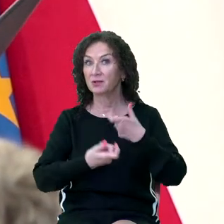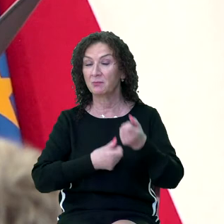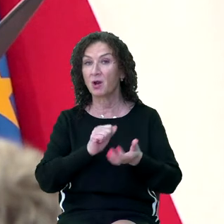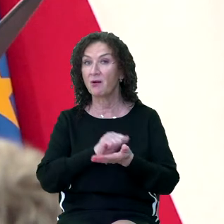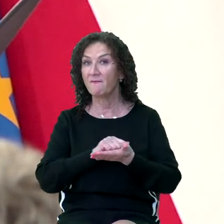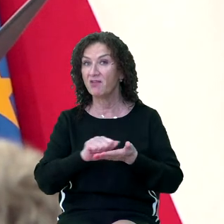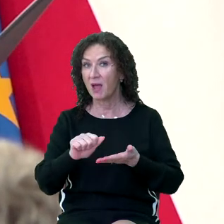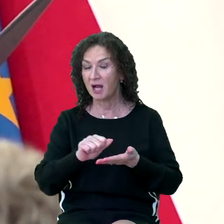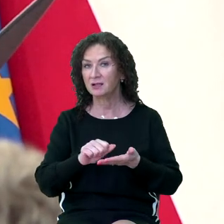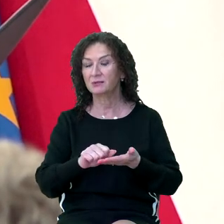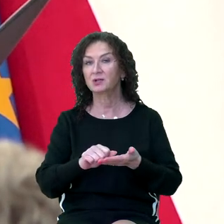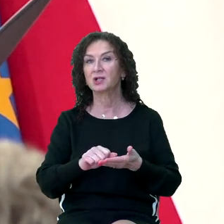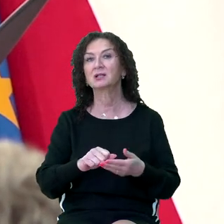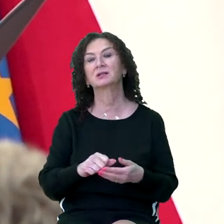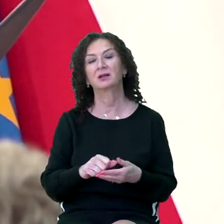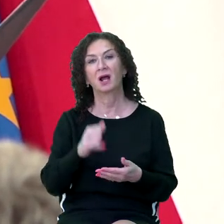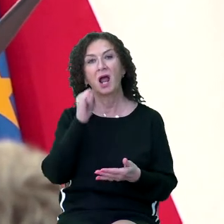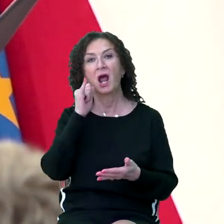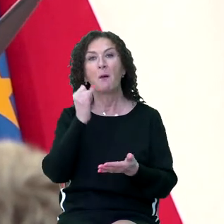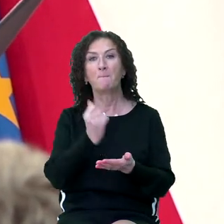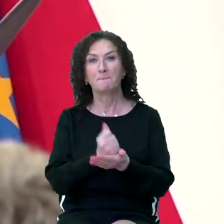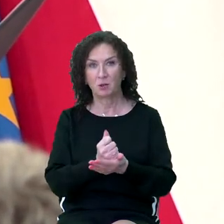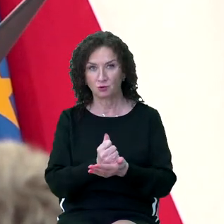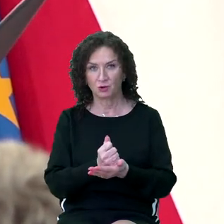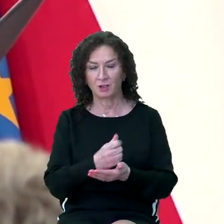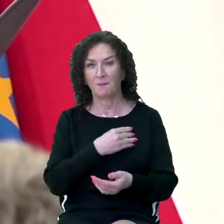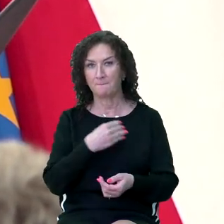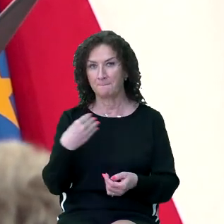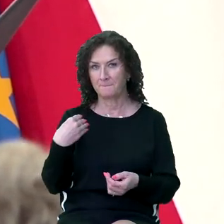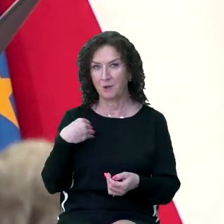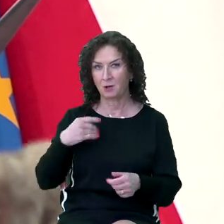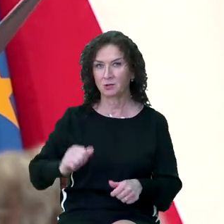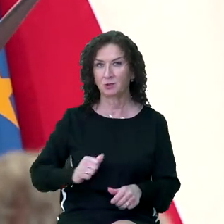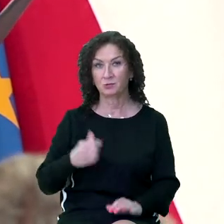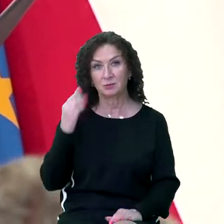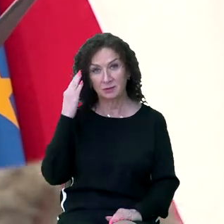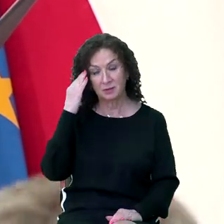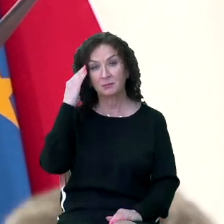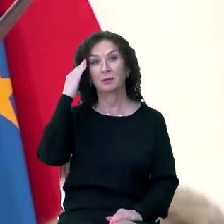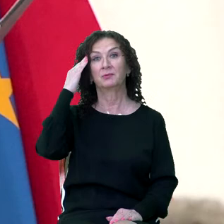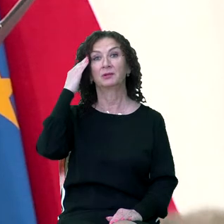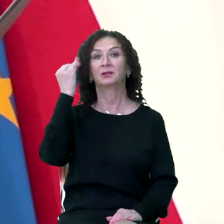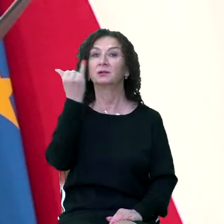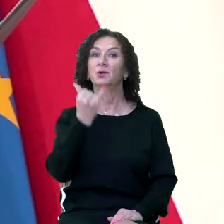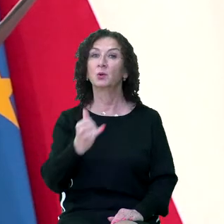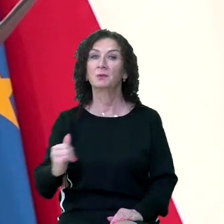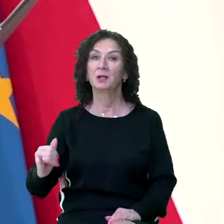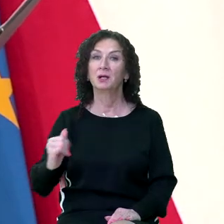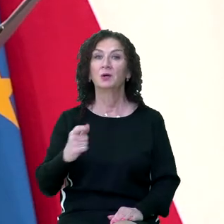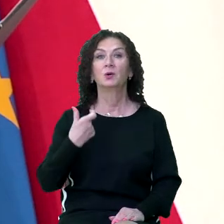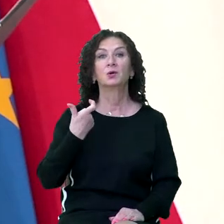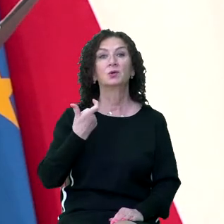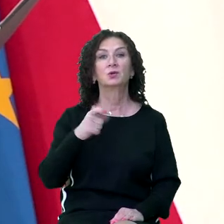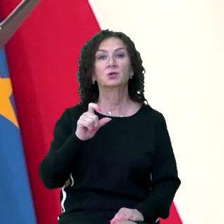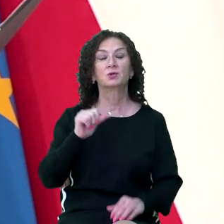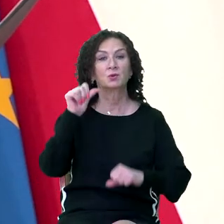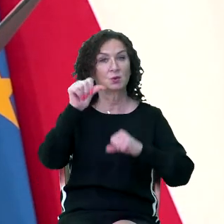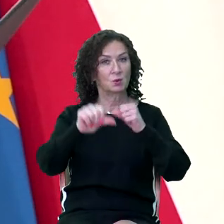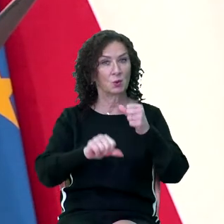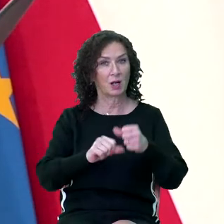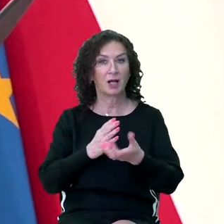i znaczkiem dla upamiętnienia stulecia służby cywilnej, album zatytułowany W służbie państwu